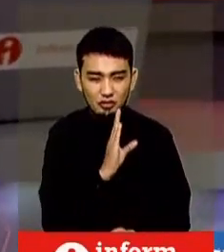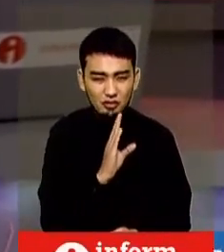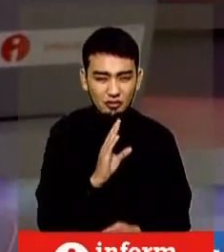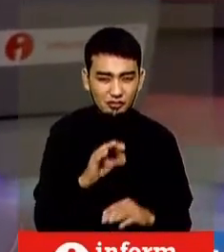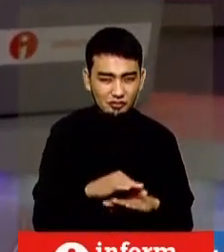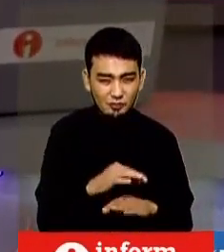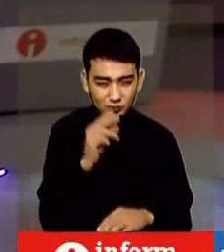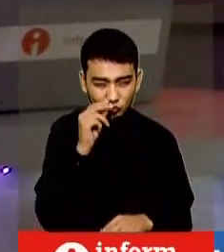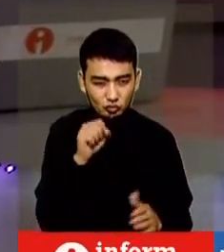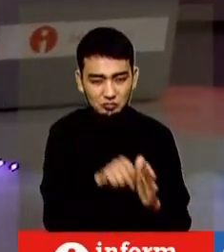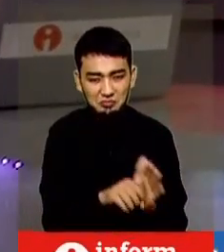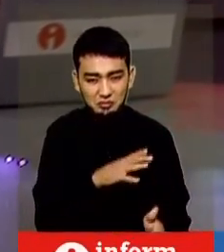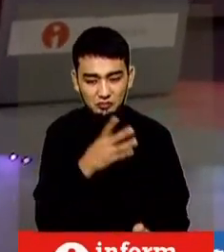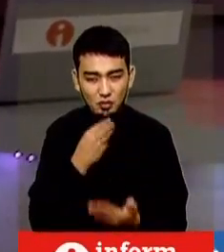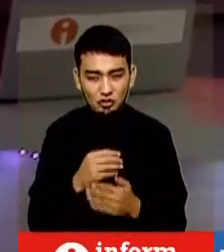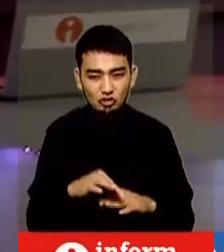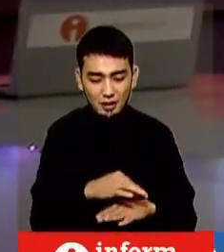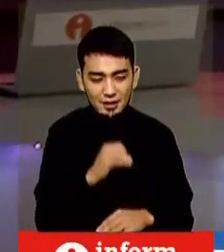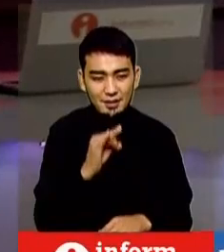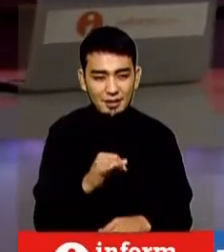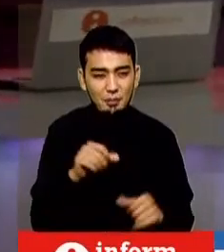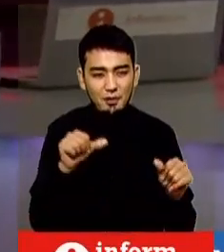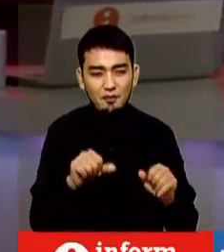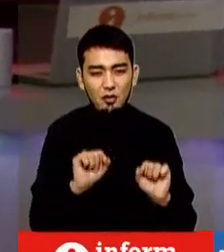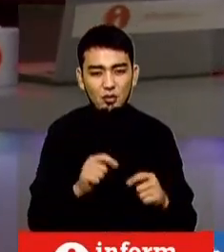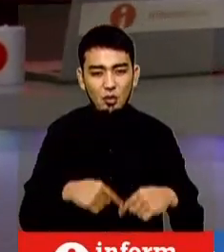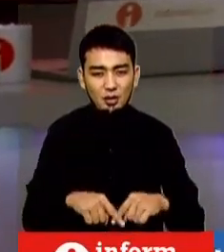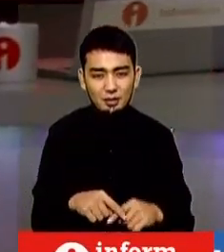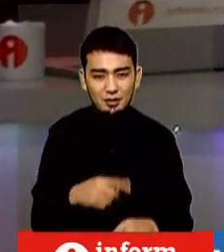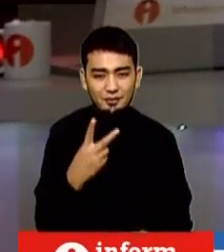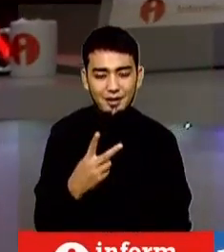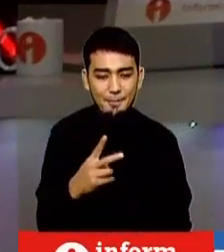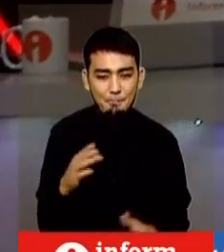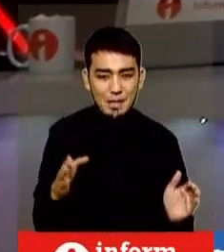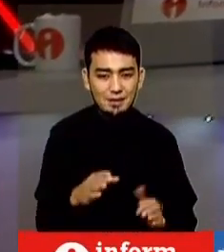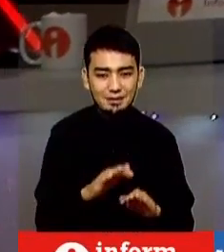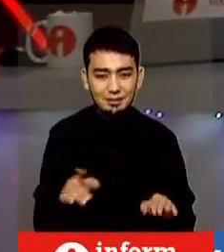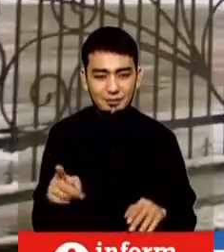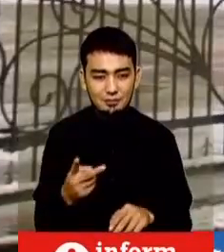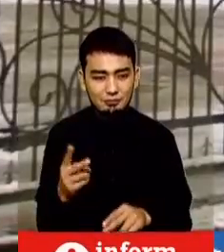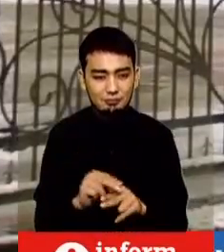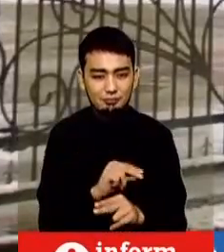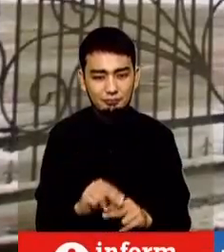также была сотрудником правоохранительных органов. Вдвоем они воспитывали двоих маленьких детей.